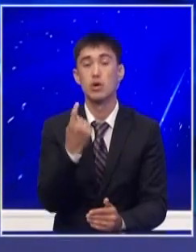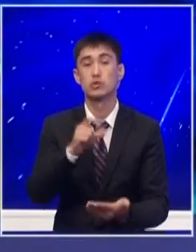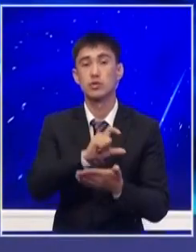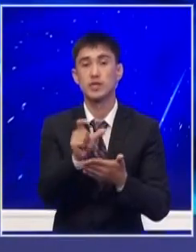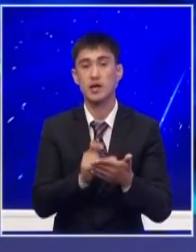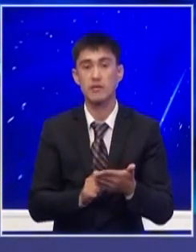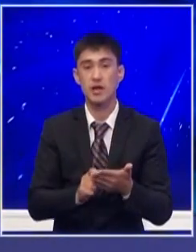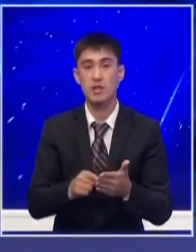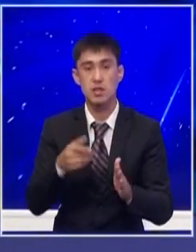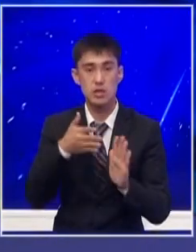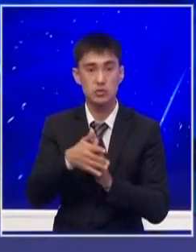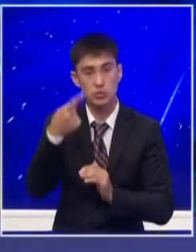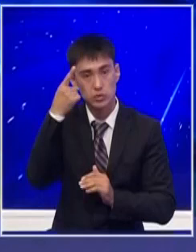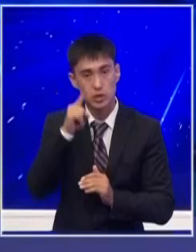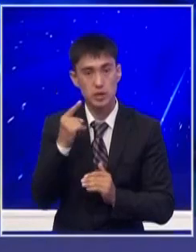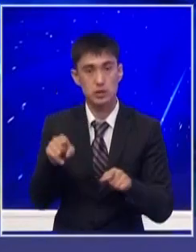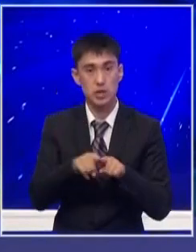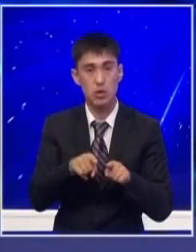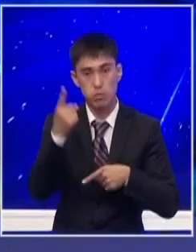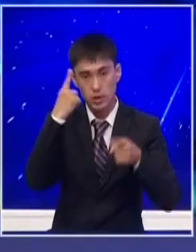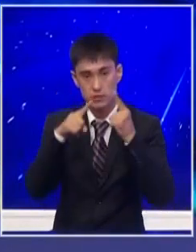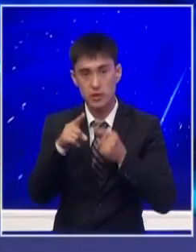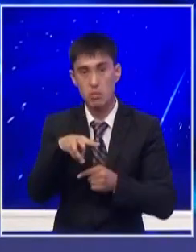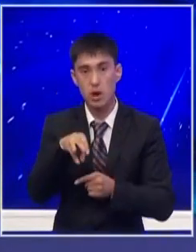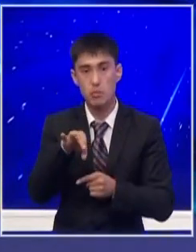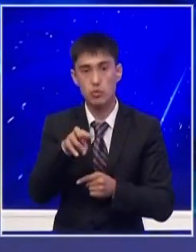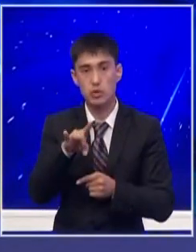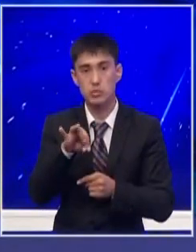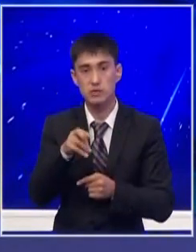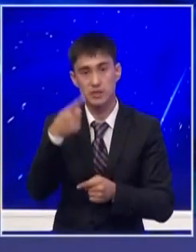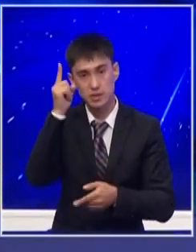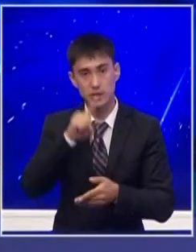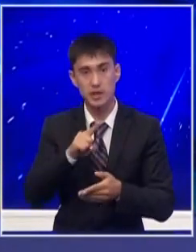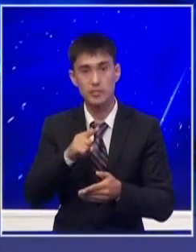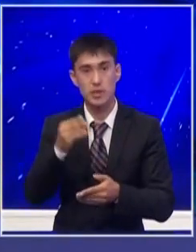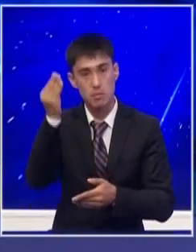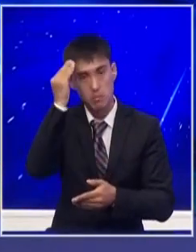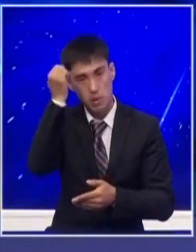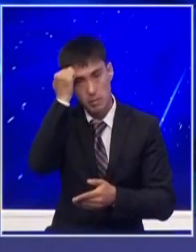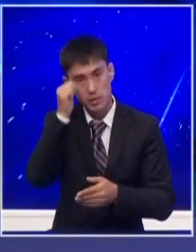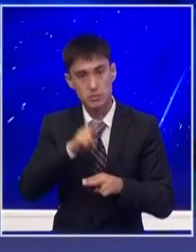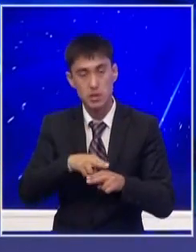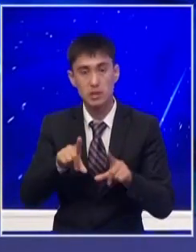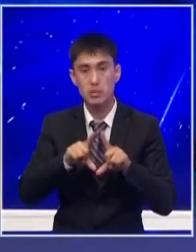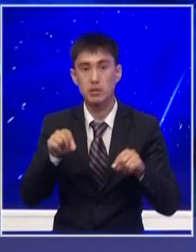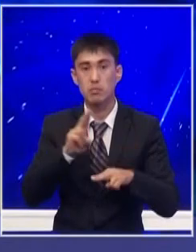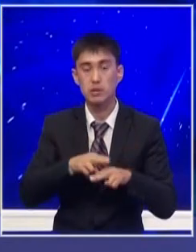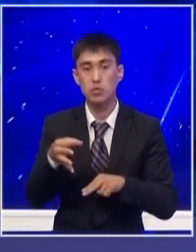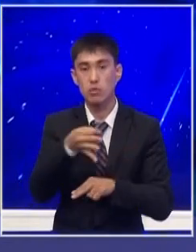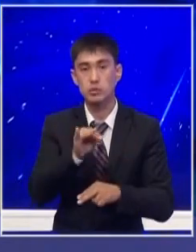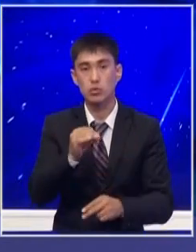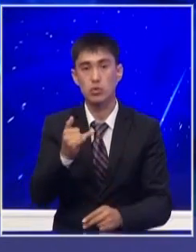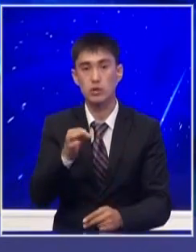100 стихотворений наизусть. Именно столько произведений Махамбета Утемисова знает на память инспектор департамента полиции